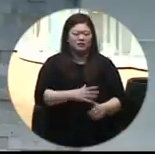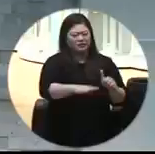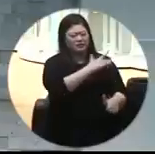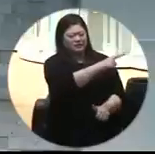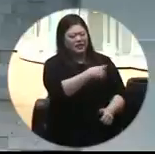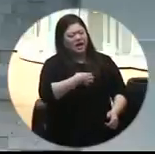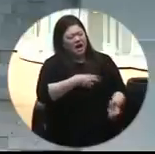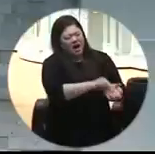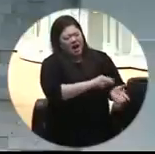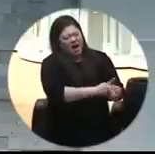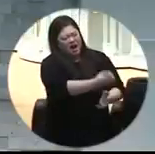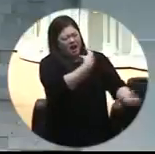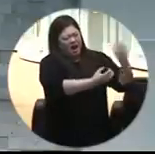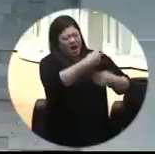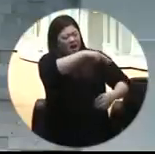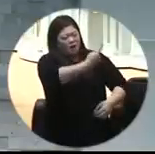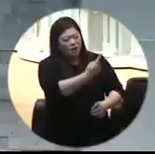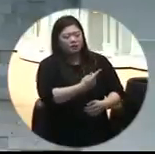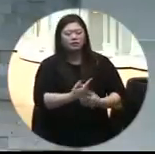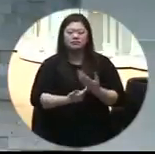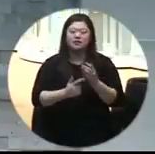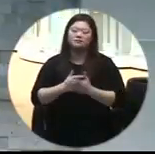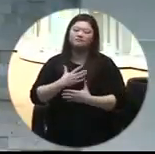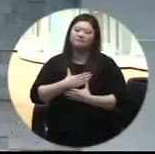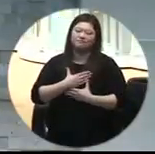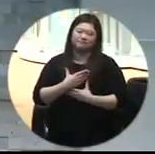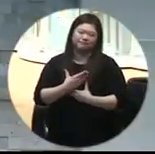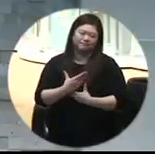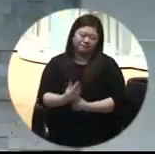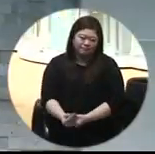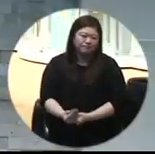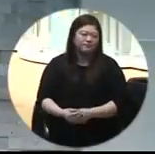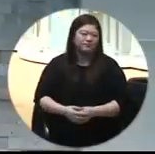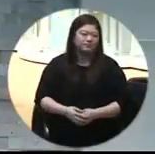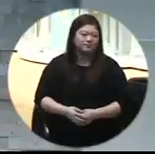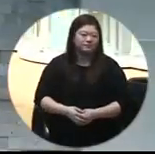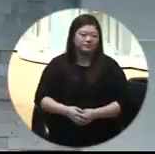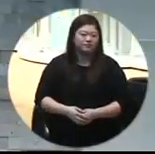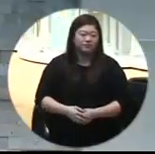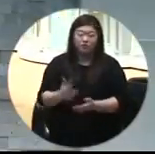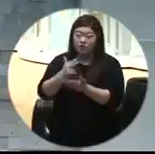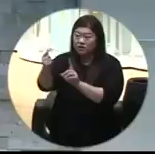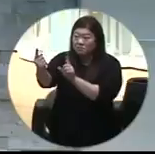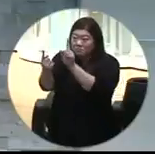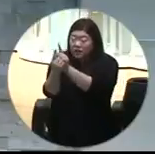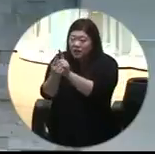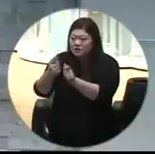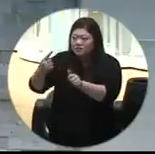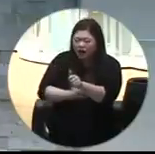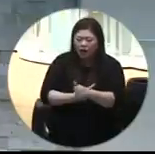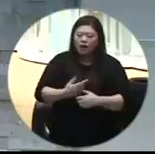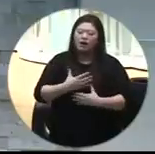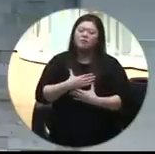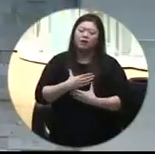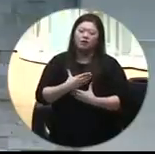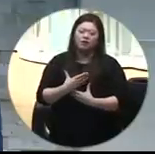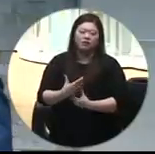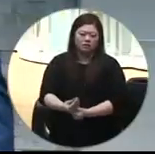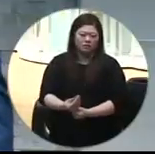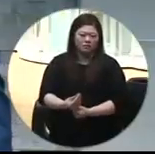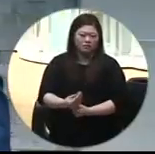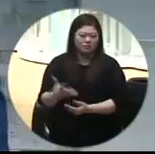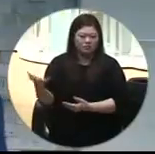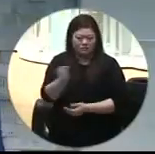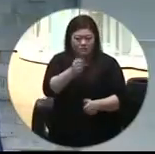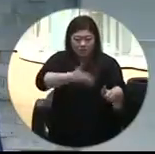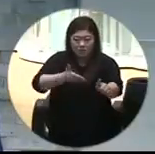않고 내 영혼 평안해. 참 안식, 참 평안이 주님 만나는 순간에 일어나기 바랍니다.